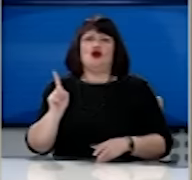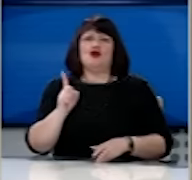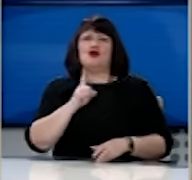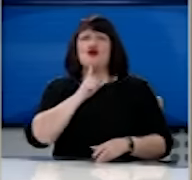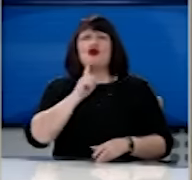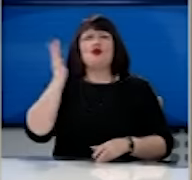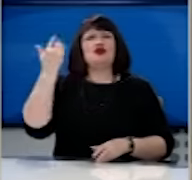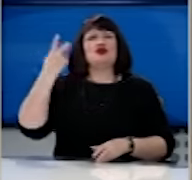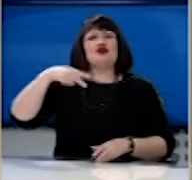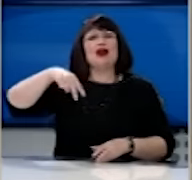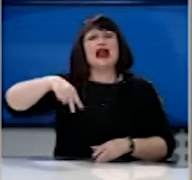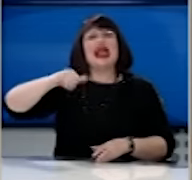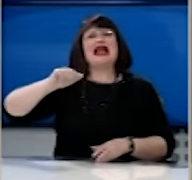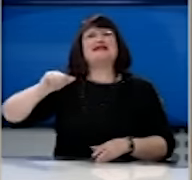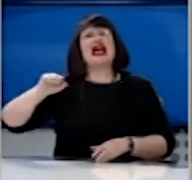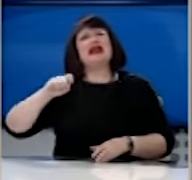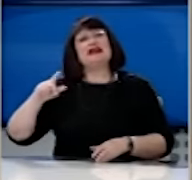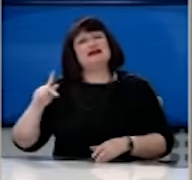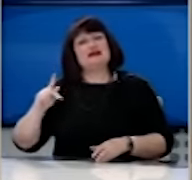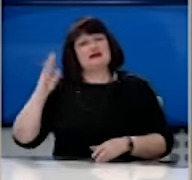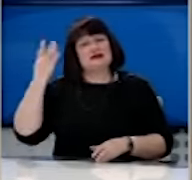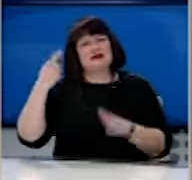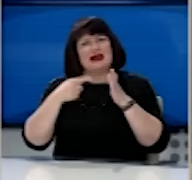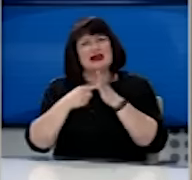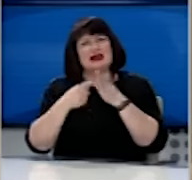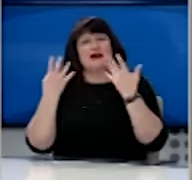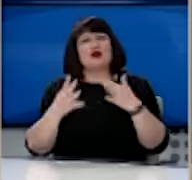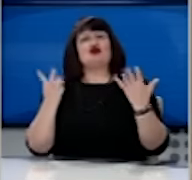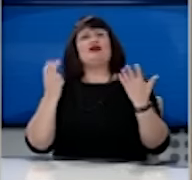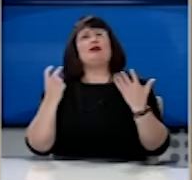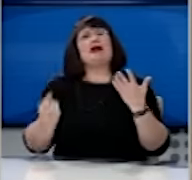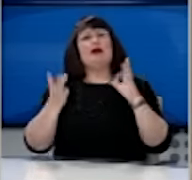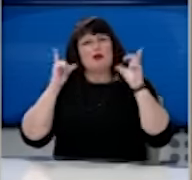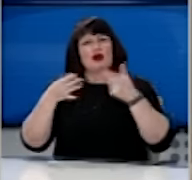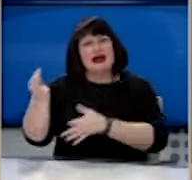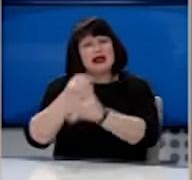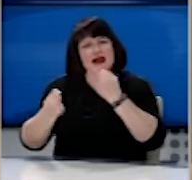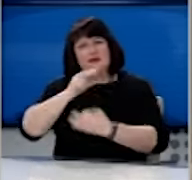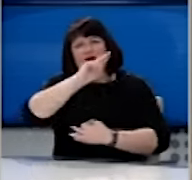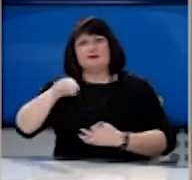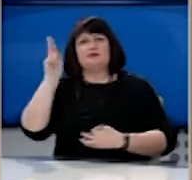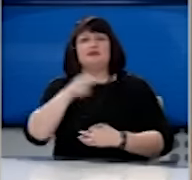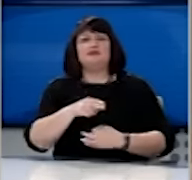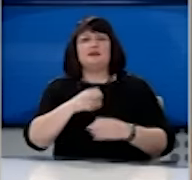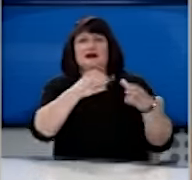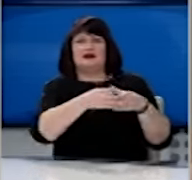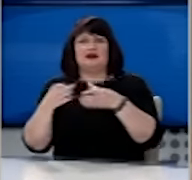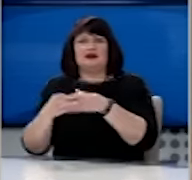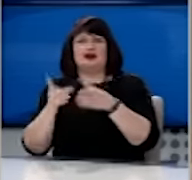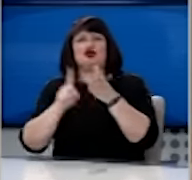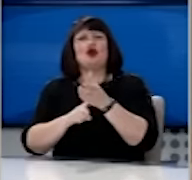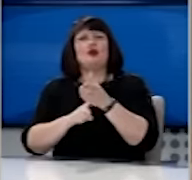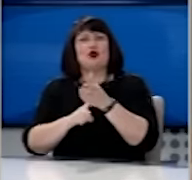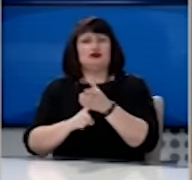ανεκδίγητο Λάσκαρη της Νέας Δημοκρατίας στη δεκαετία του 70, που είπε ότι κατήργησε και την ταξική πάλι με τον νόμο του